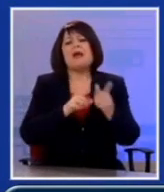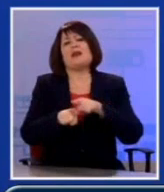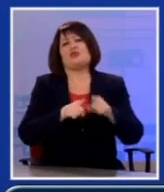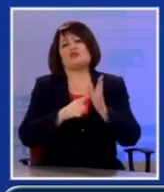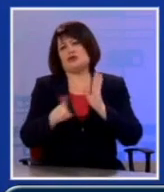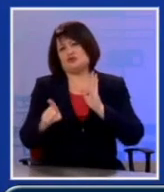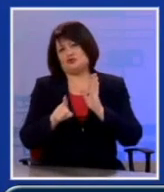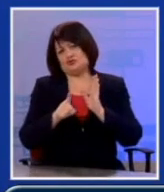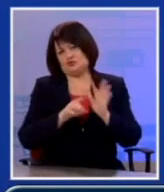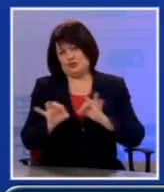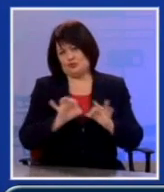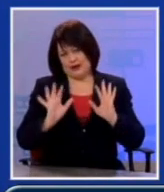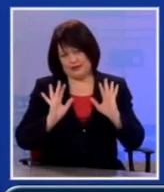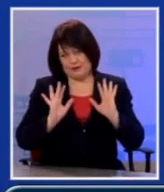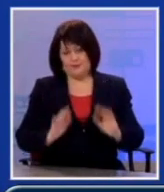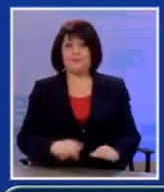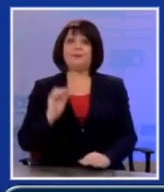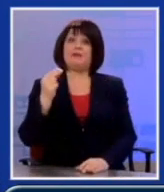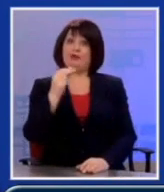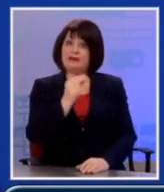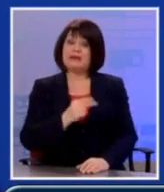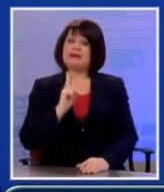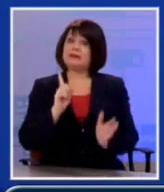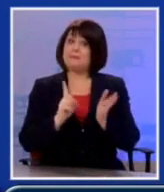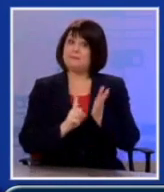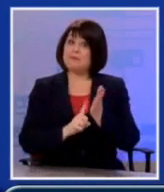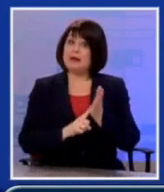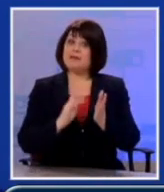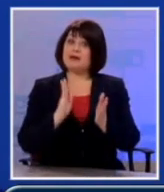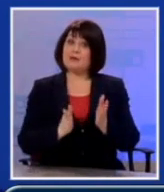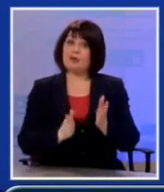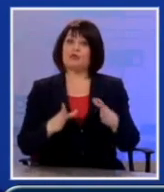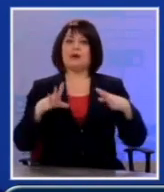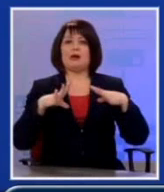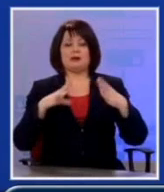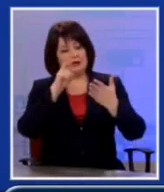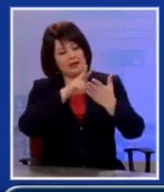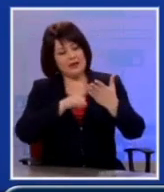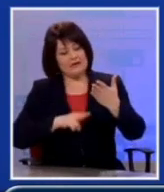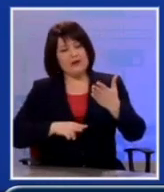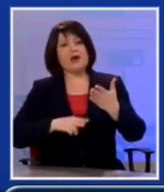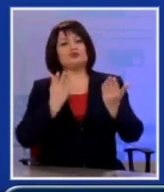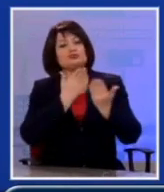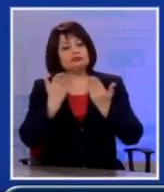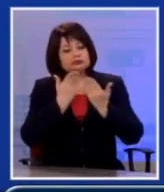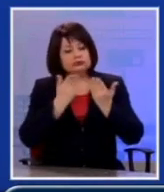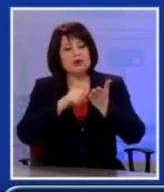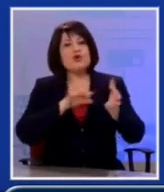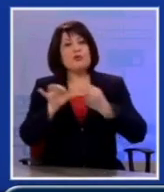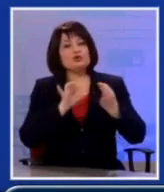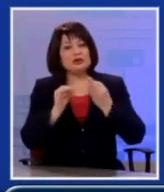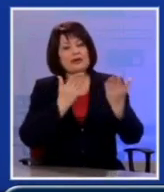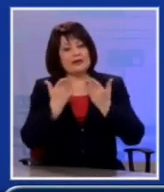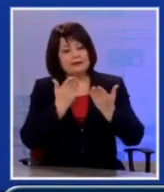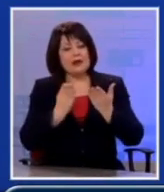νομοσχέδια. Οι βουλευτές πρέπει να έχουν τη δυνατότητα να διαβάζουν τα νομοσχέδια, να τα μελετούν, να παρεμβαίνουν